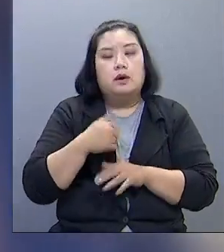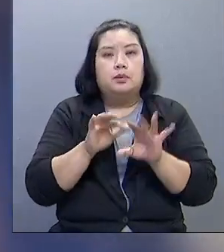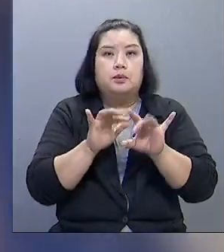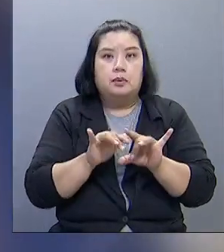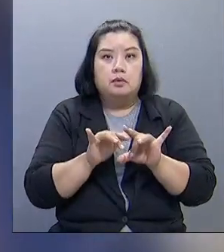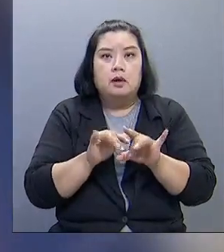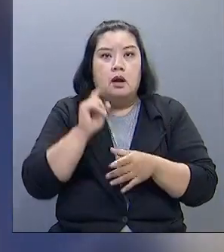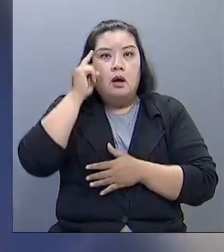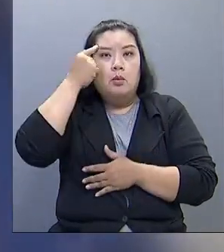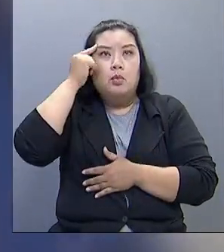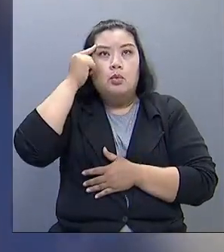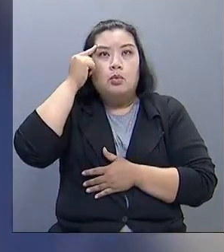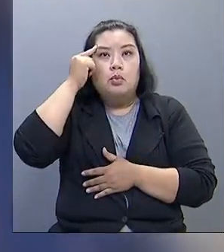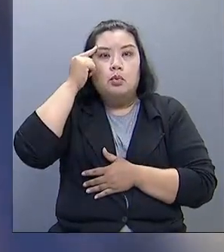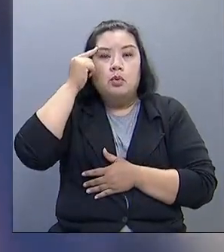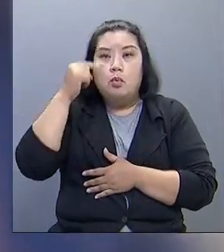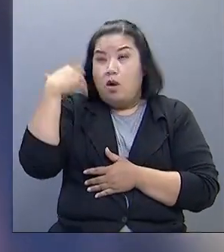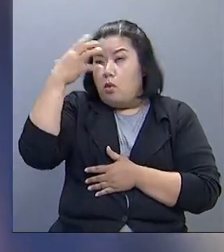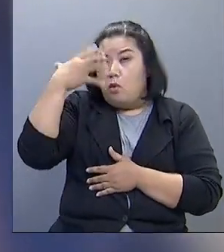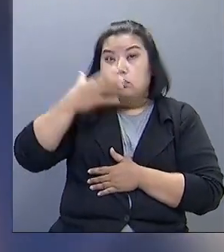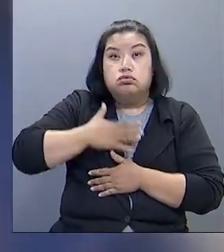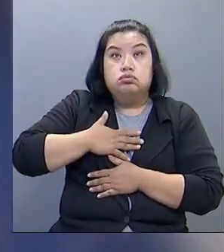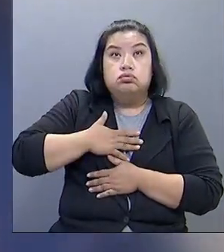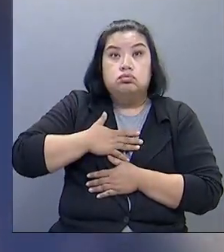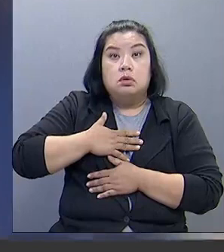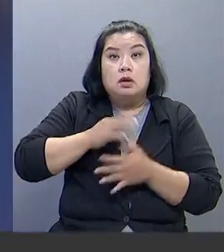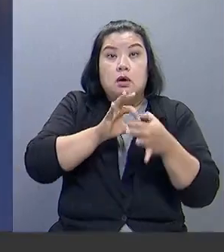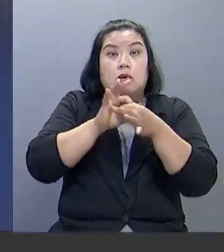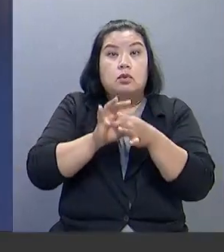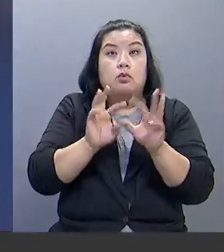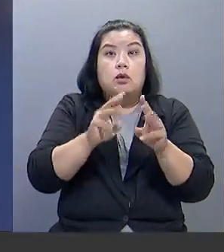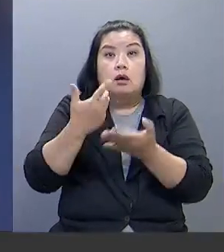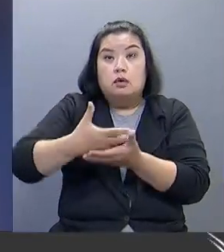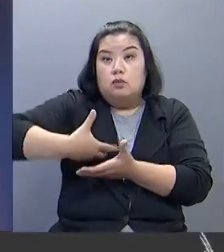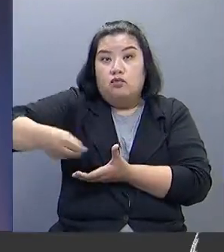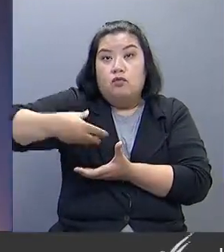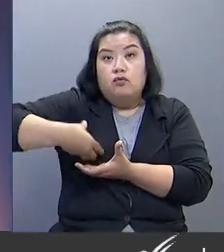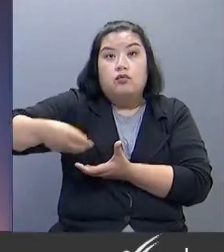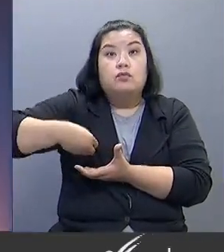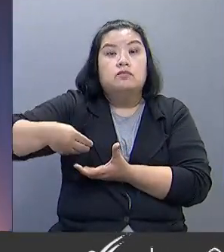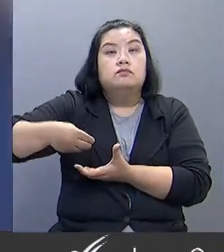ดวามนจะเปรสulle็ไมคดว่านasts was็น link ที่ว่ารูดเงินเราาว she back.